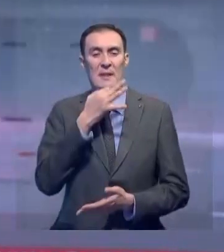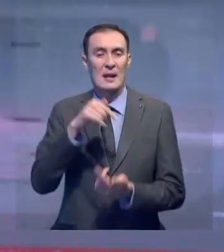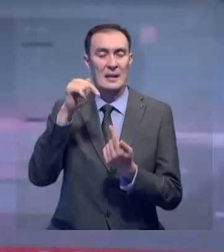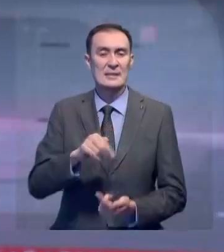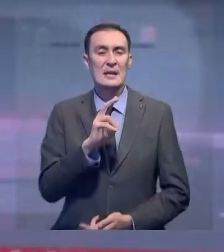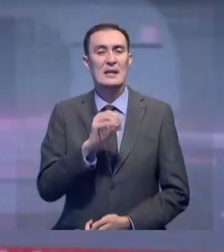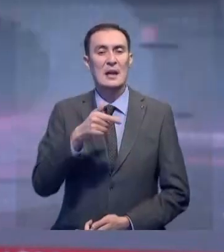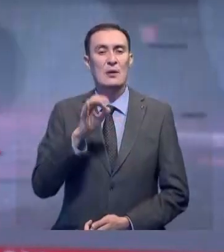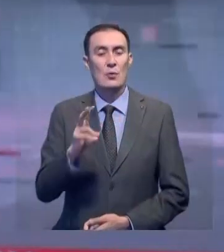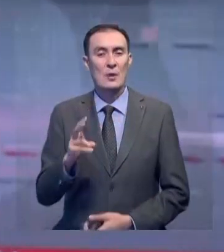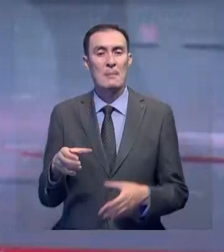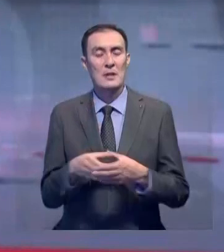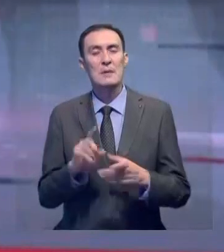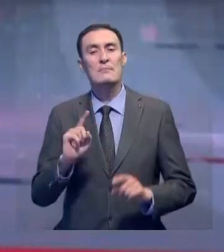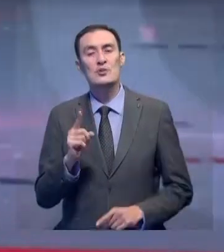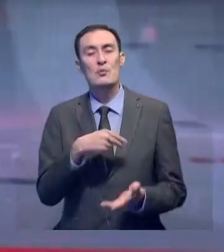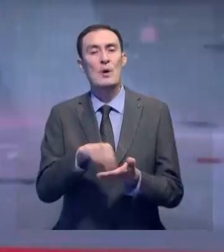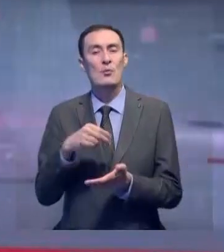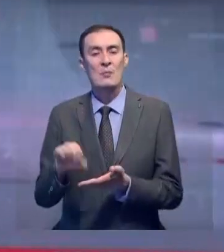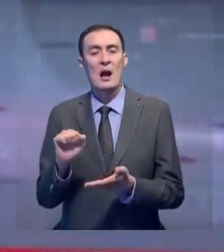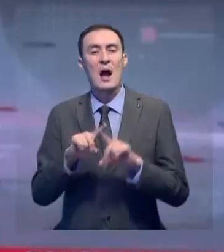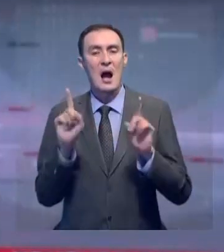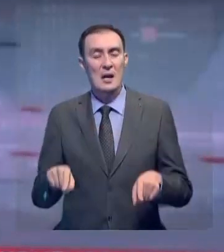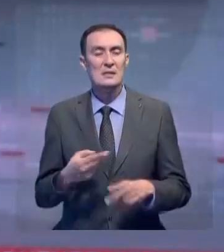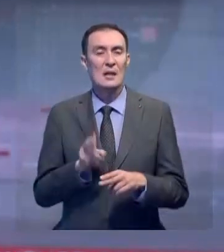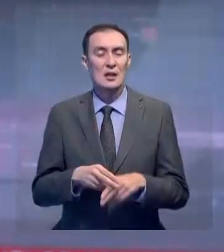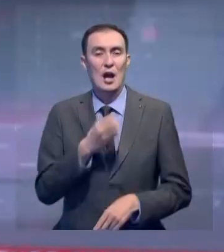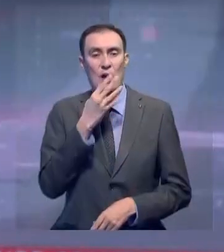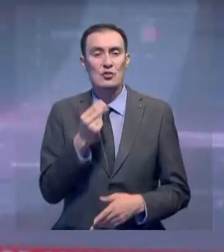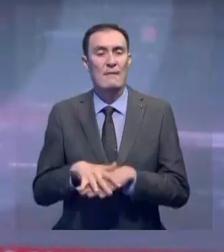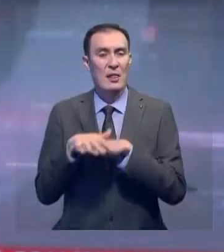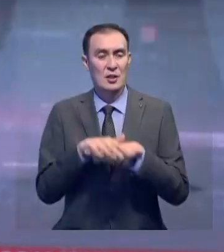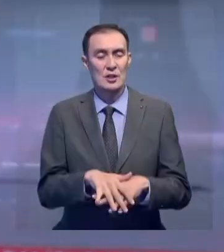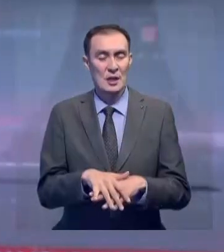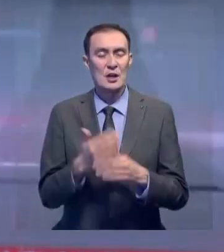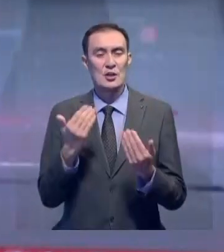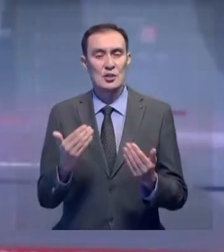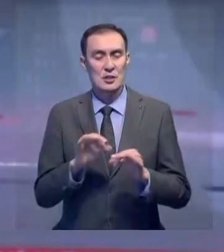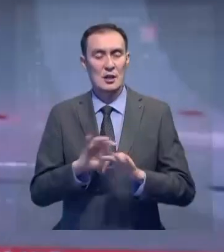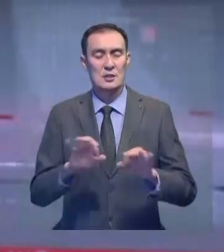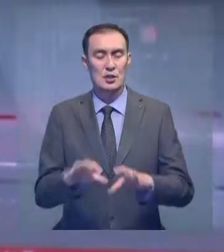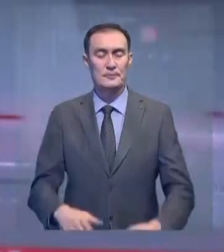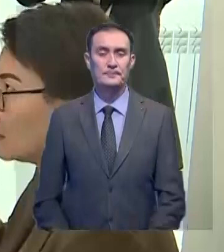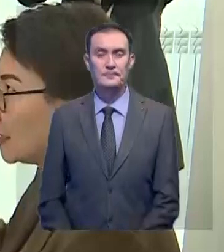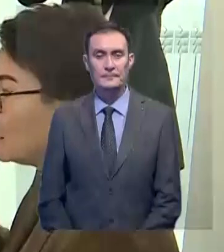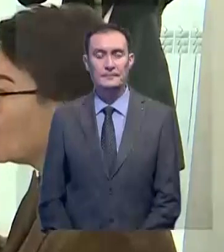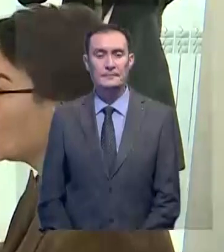привлекательности ки ГОК и о том Почему покупка акций - это хорошее вложение Подробности в следующем